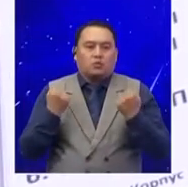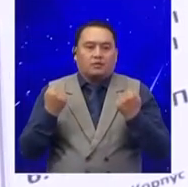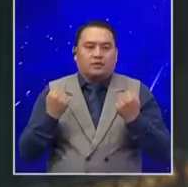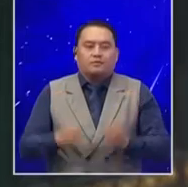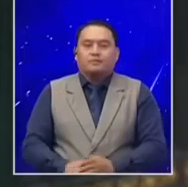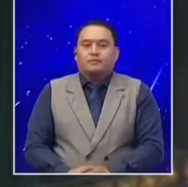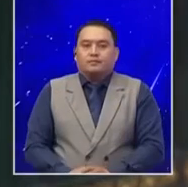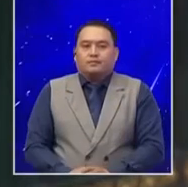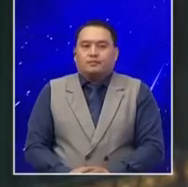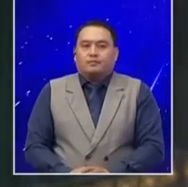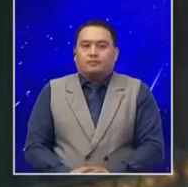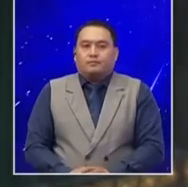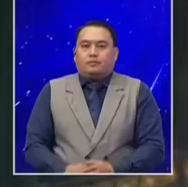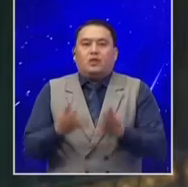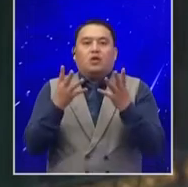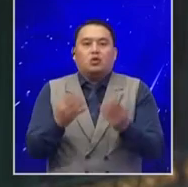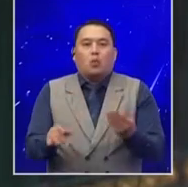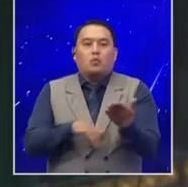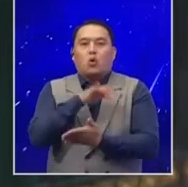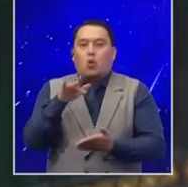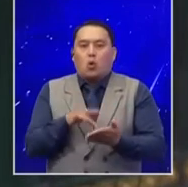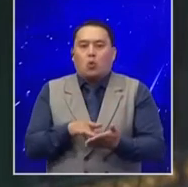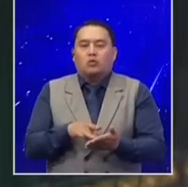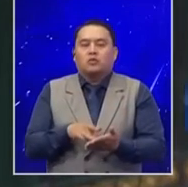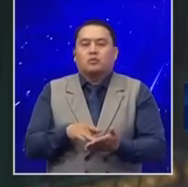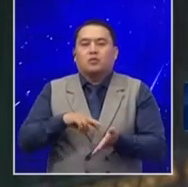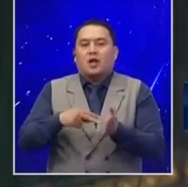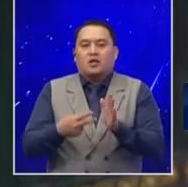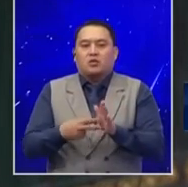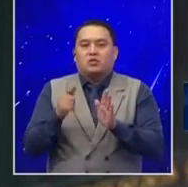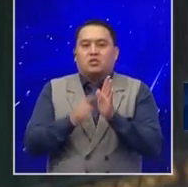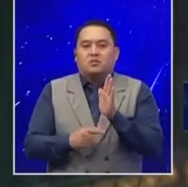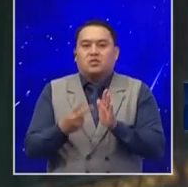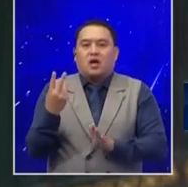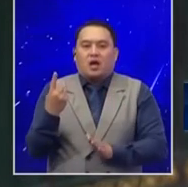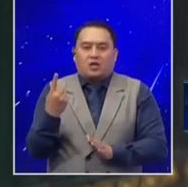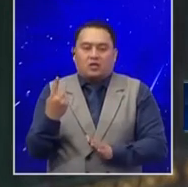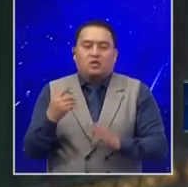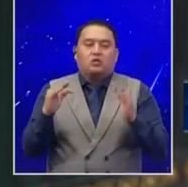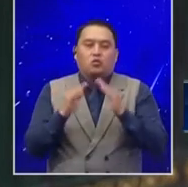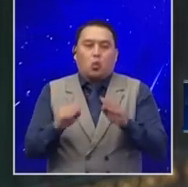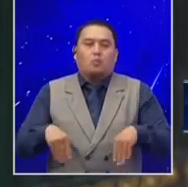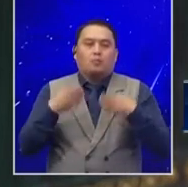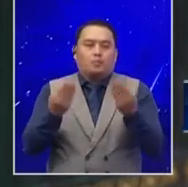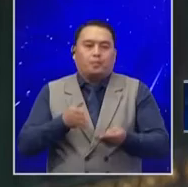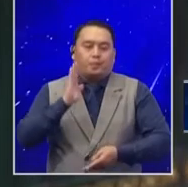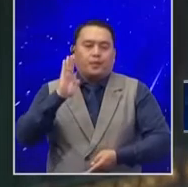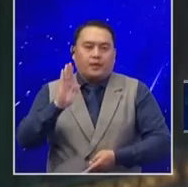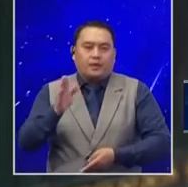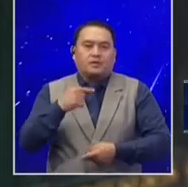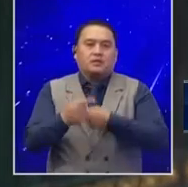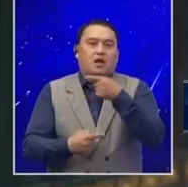площадки. К дню города мы собираемся вручить ключи 71 коттеджа. И к